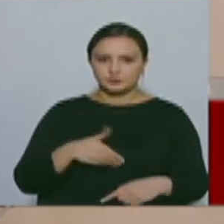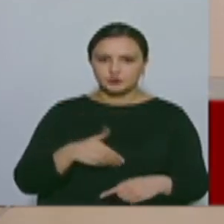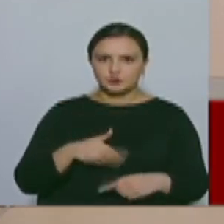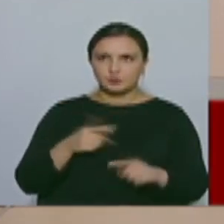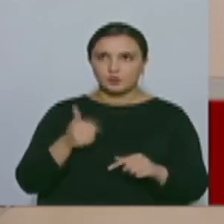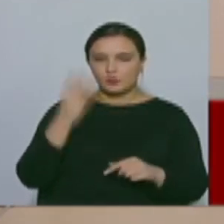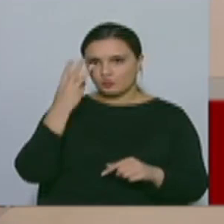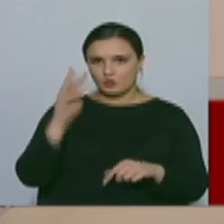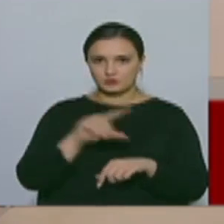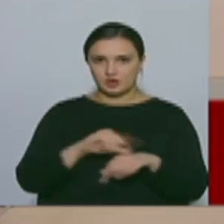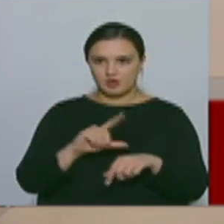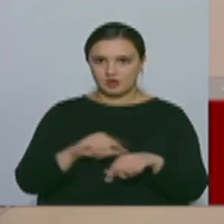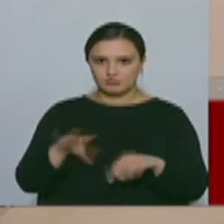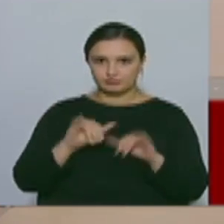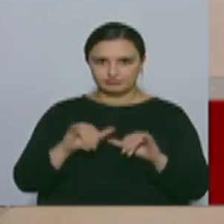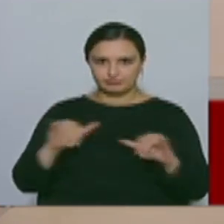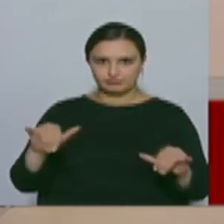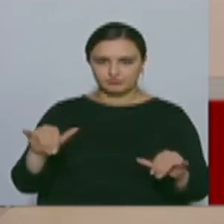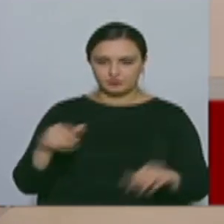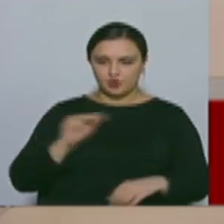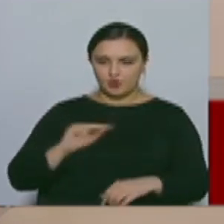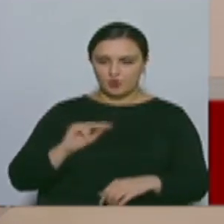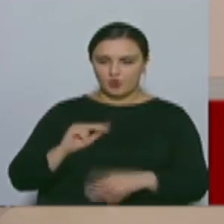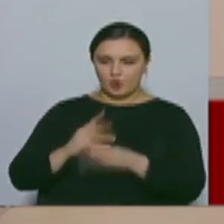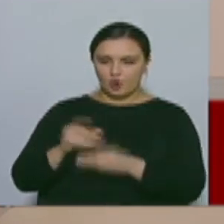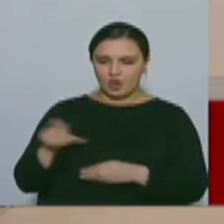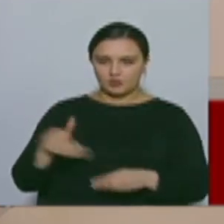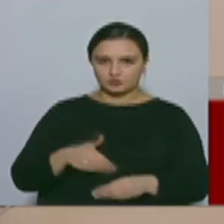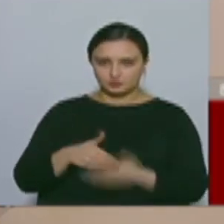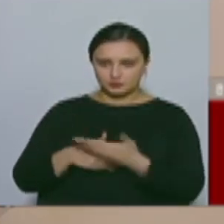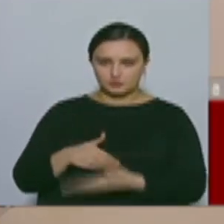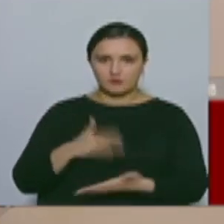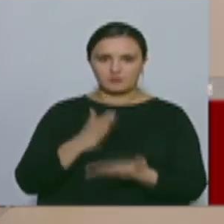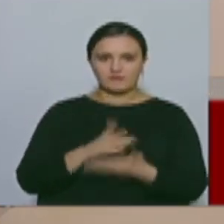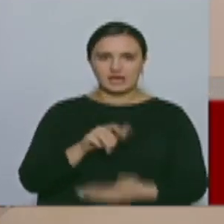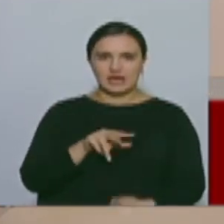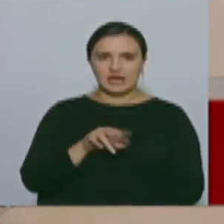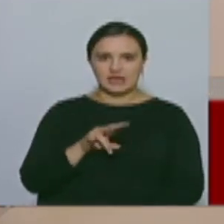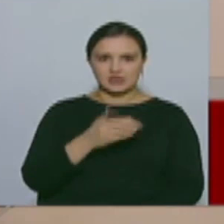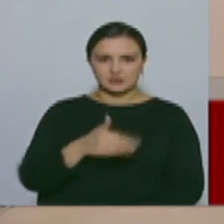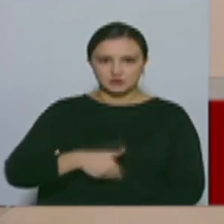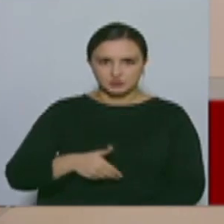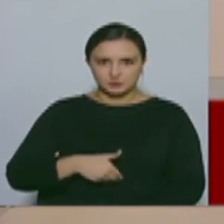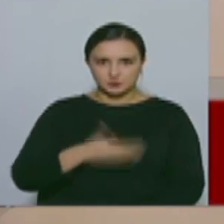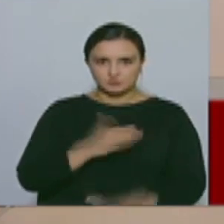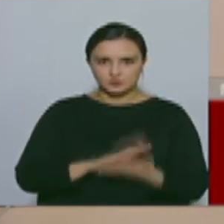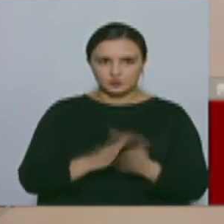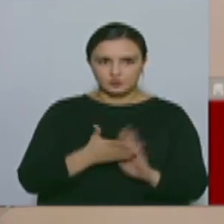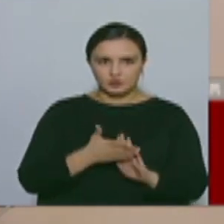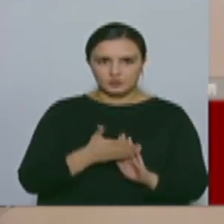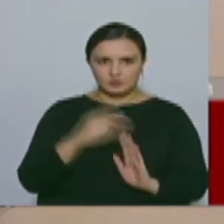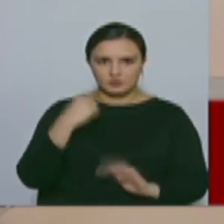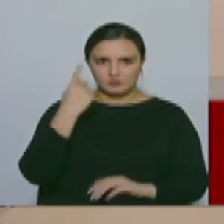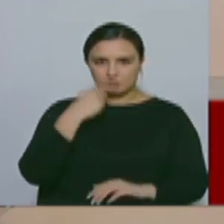მოდურ ღონისძიებად გადაიქცა აგერ ჩვენთან კოლეგები შიმშილობენ ჩვენ ხედავთ რომ ელენე ხოშტარიას მდგომარეობა